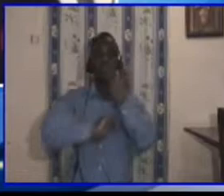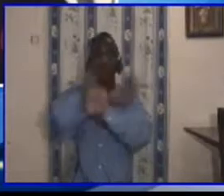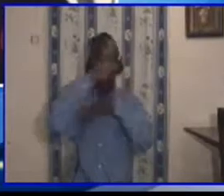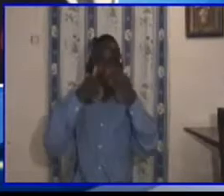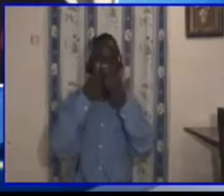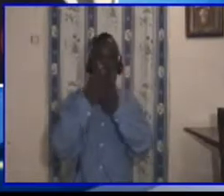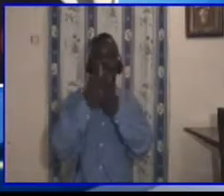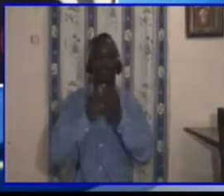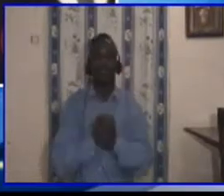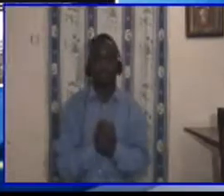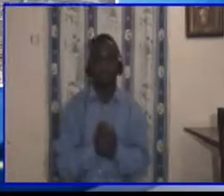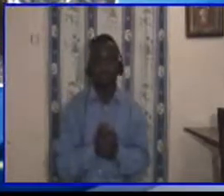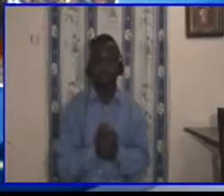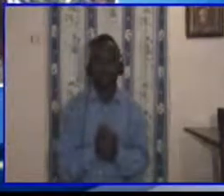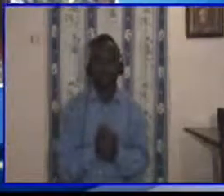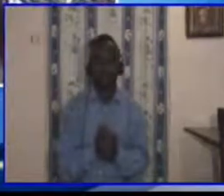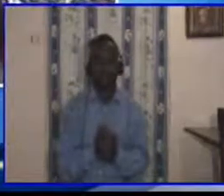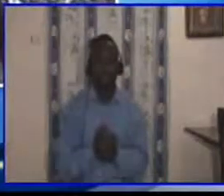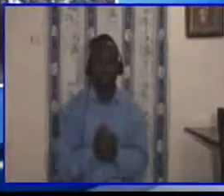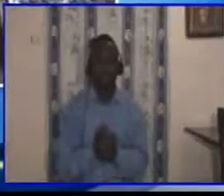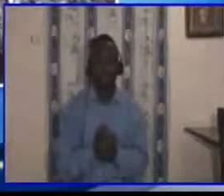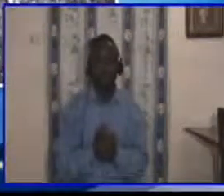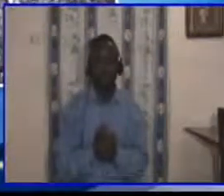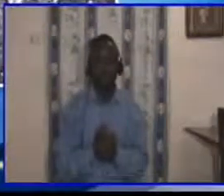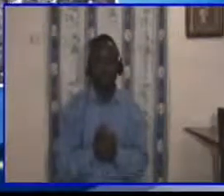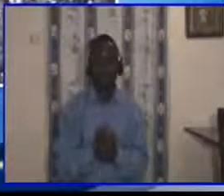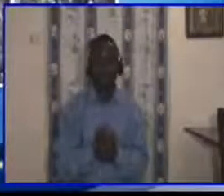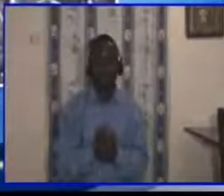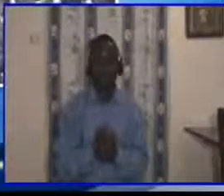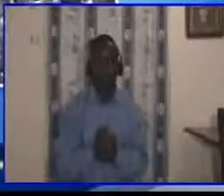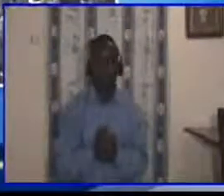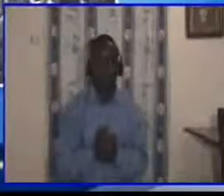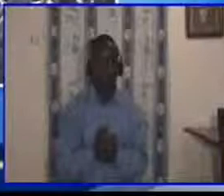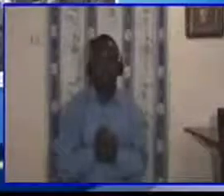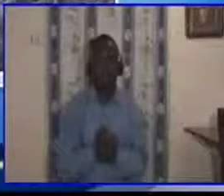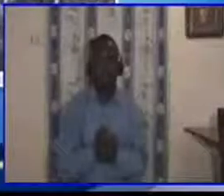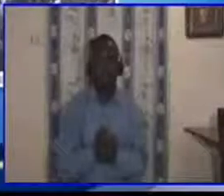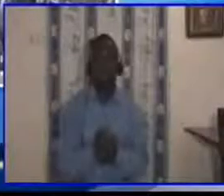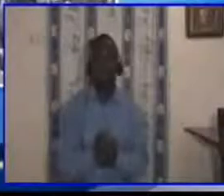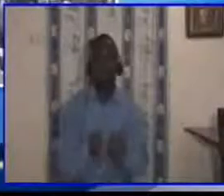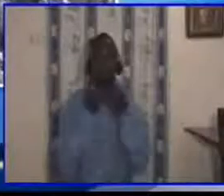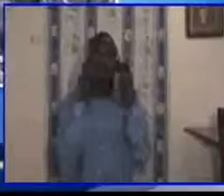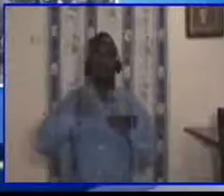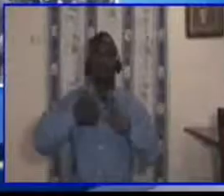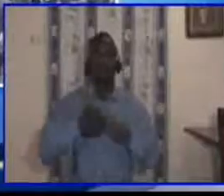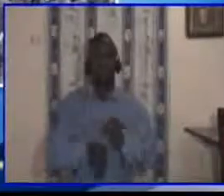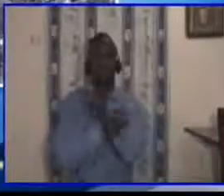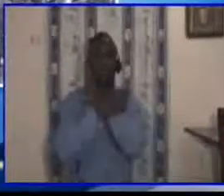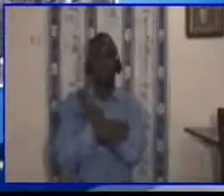ministero che dio benedica ciascuno di voi